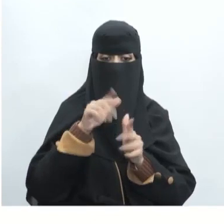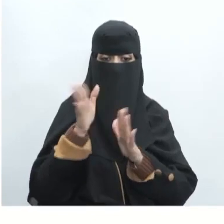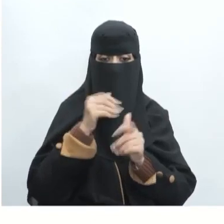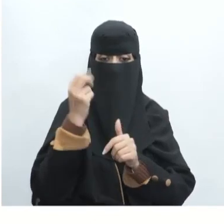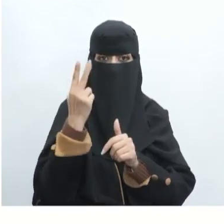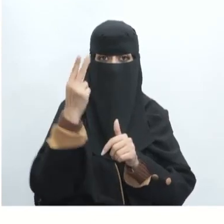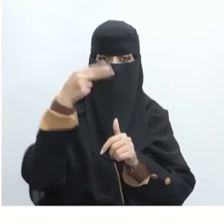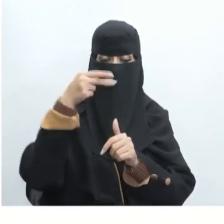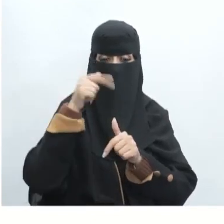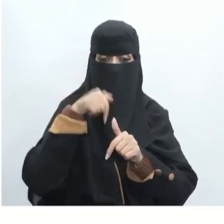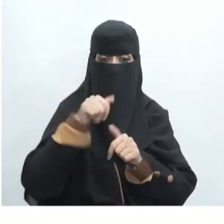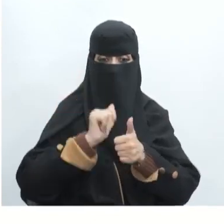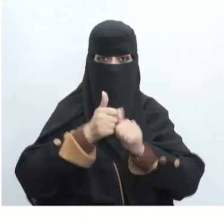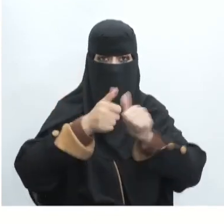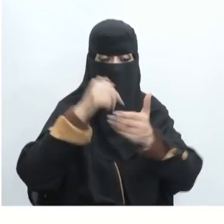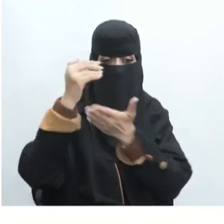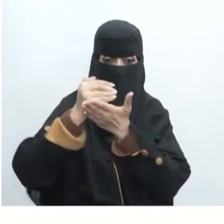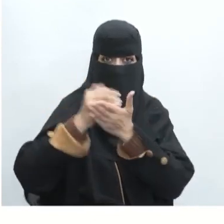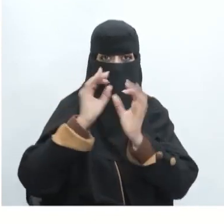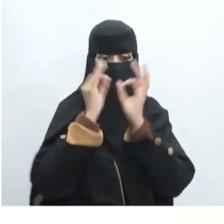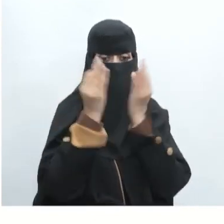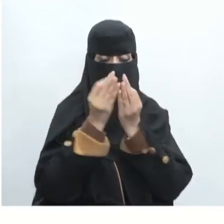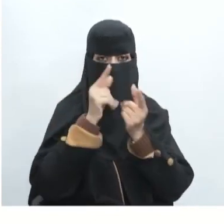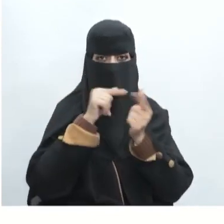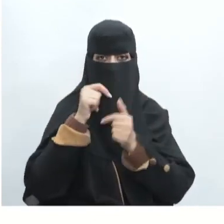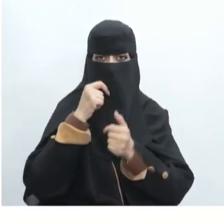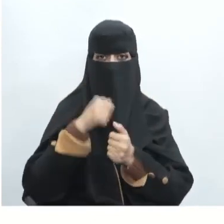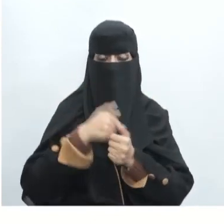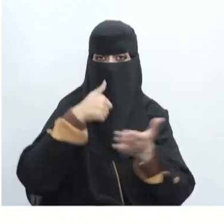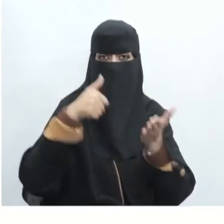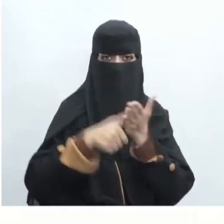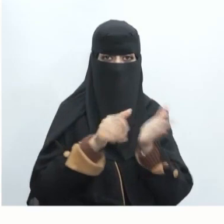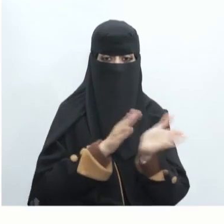الثامن والعشرون التحديات والاقتصاديه والاجتماعيه الاميه